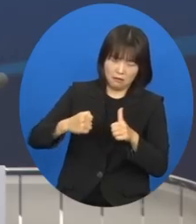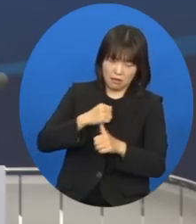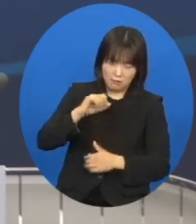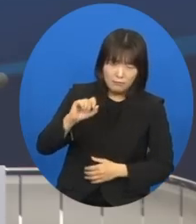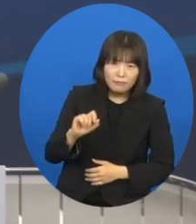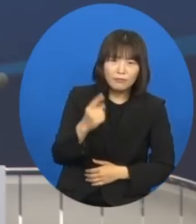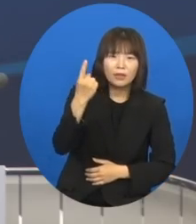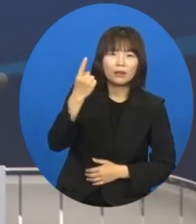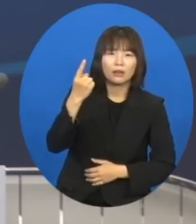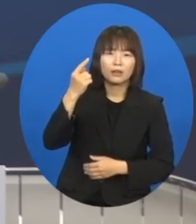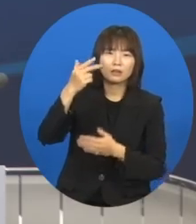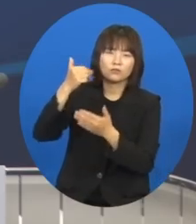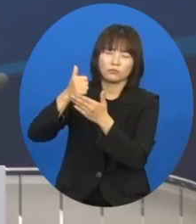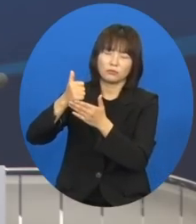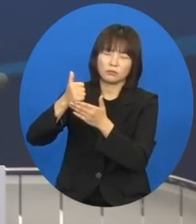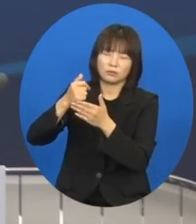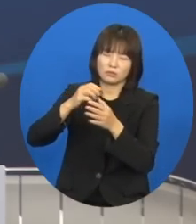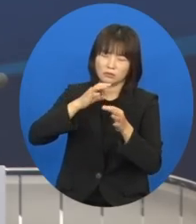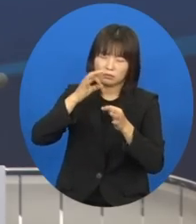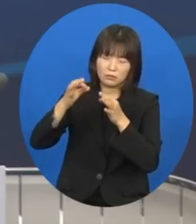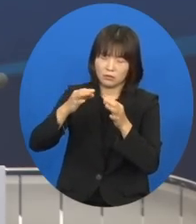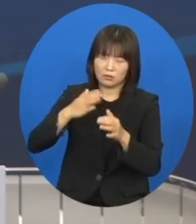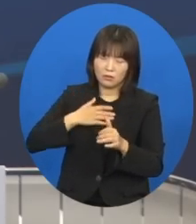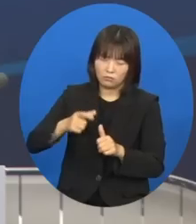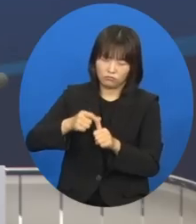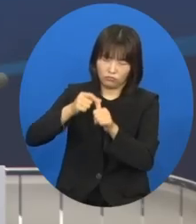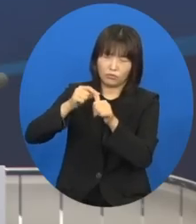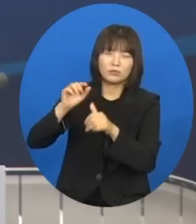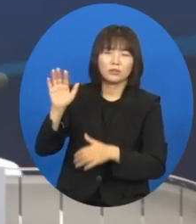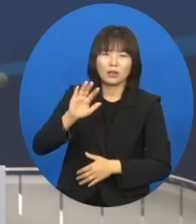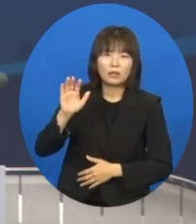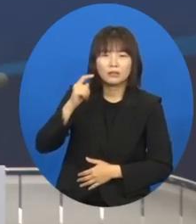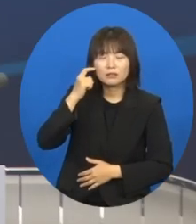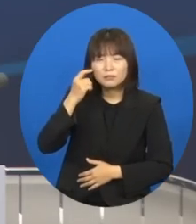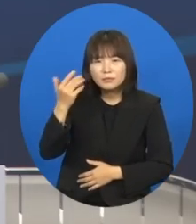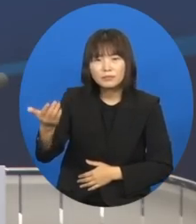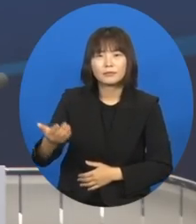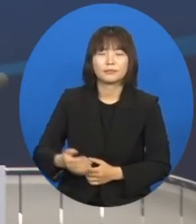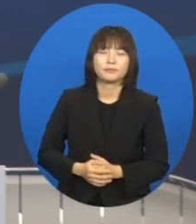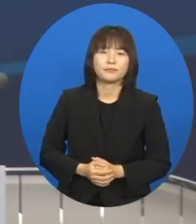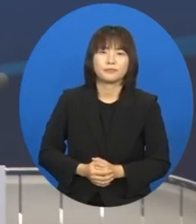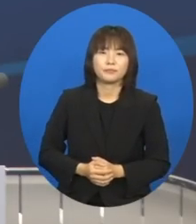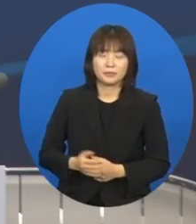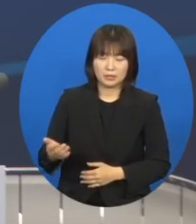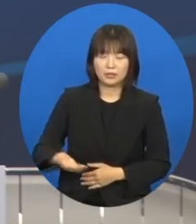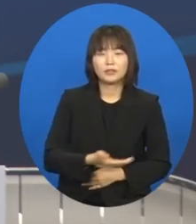말미암아 외쳐도 가지 아니하시나이다 자 여러분